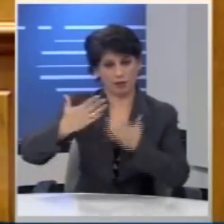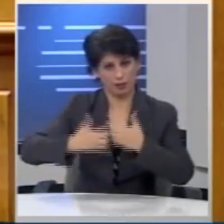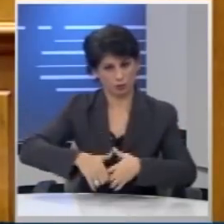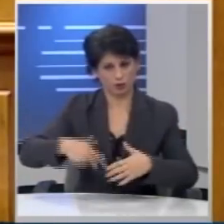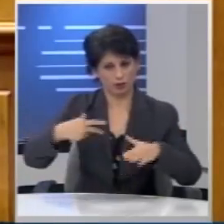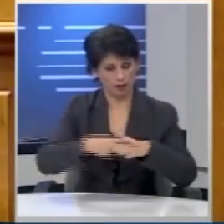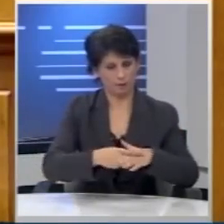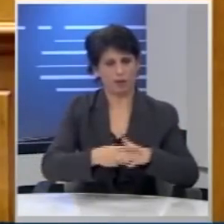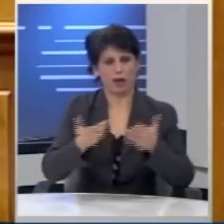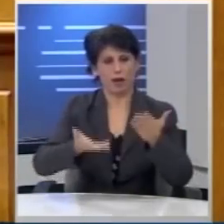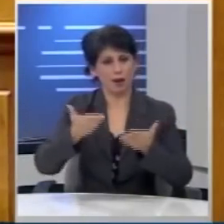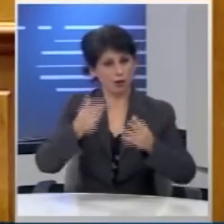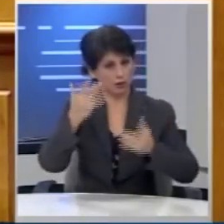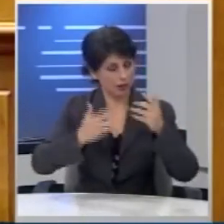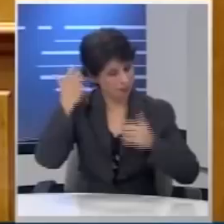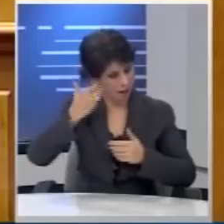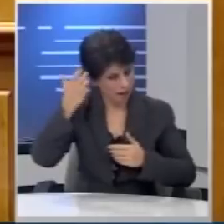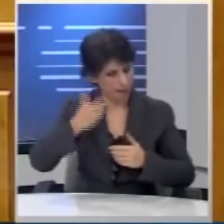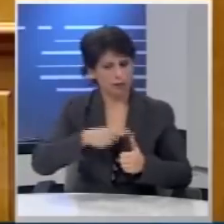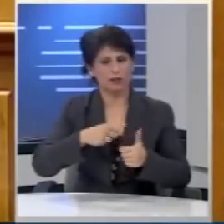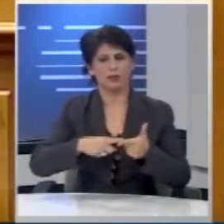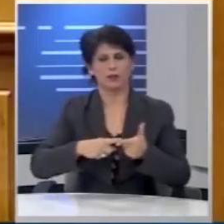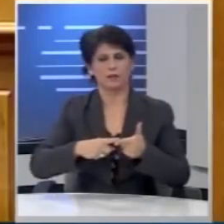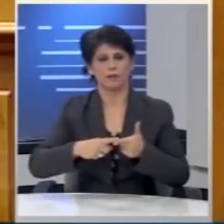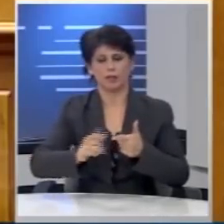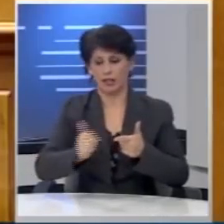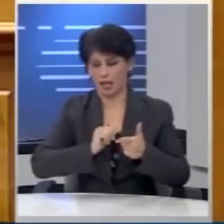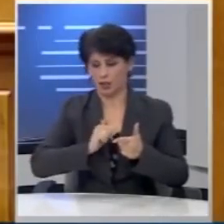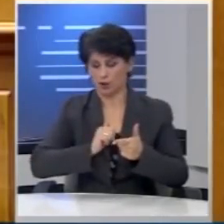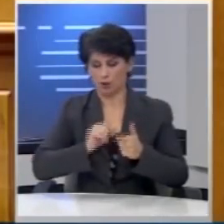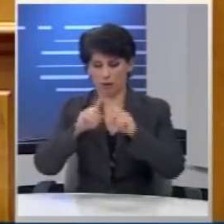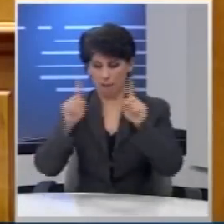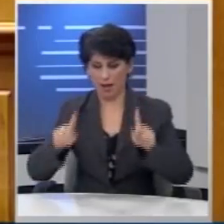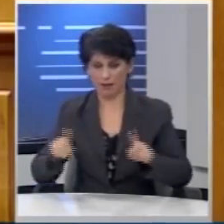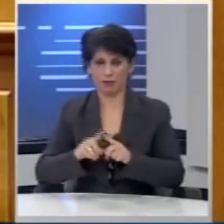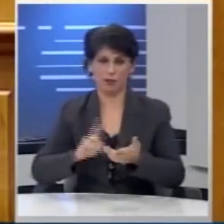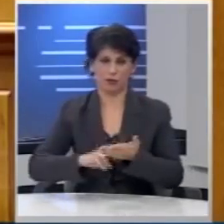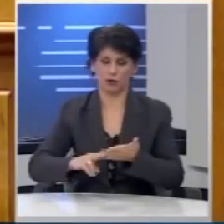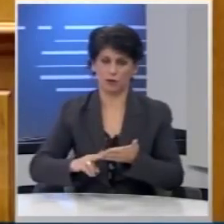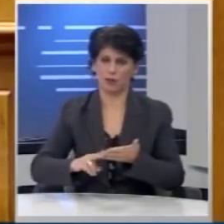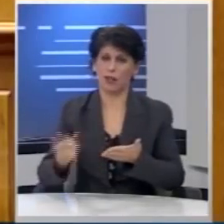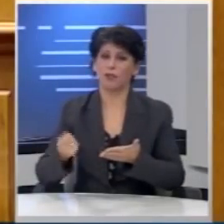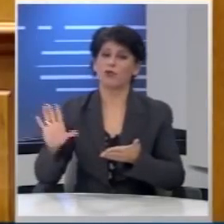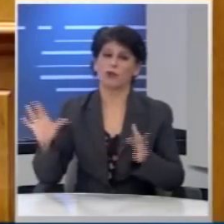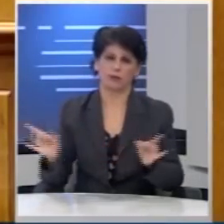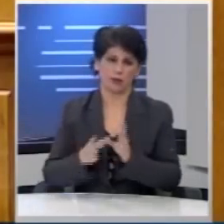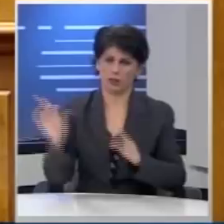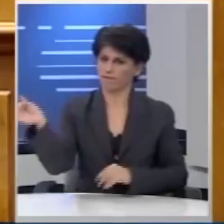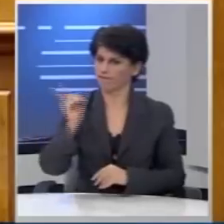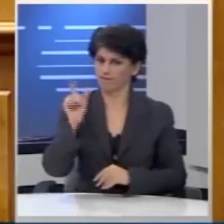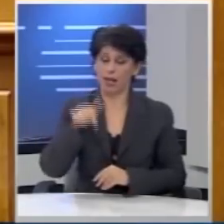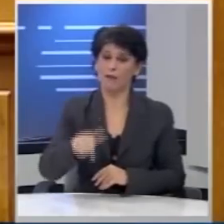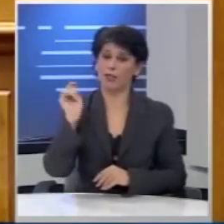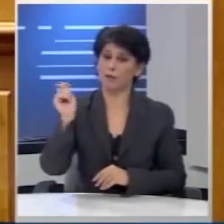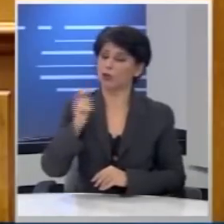των ταμείων, τις αναλογιστικές μελέτες, την ατομική μερίδα για τους ασφαλισμένους. Και δεν το κάνατε τυχαία. Αυτή